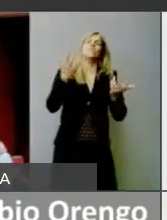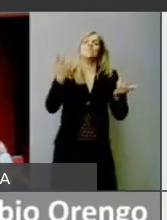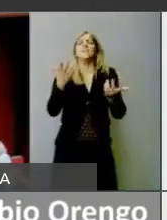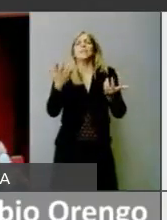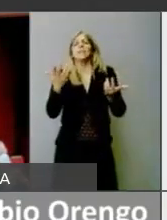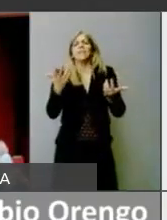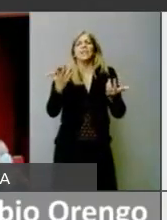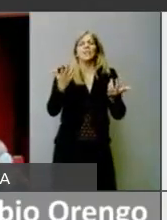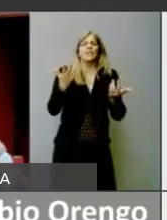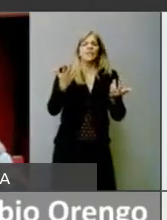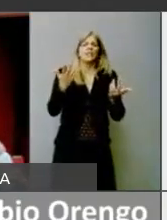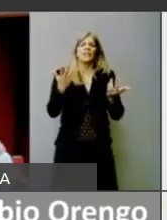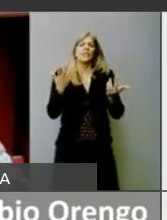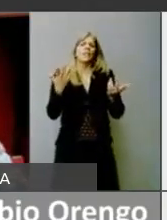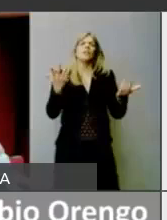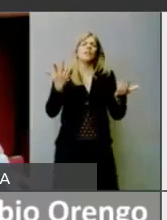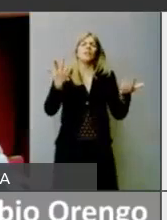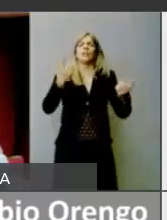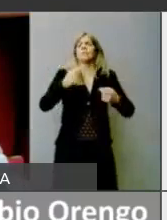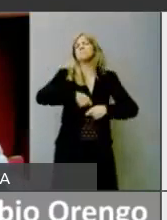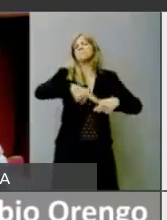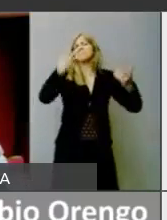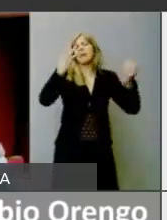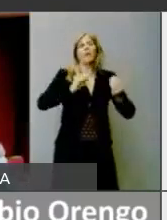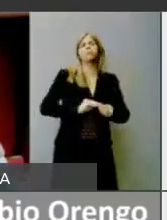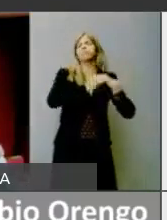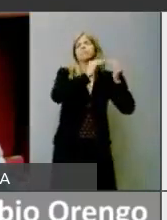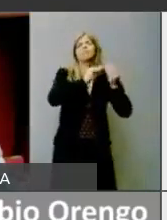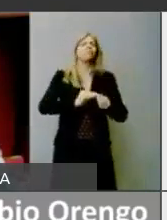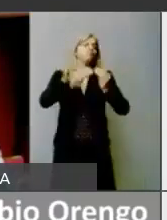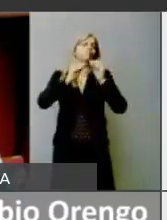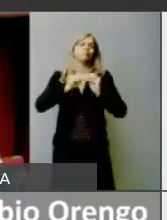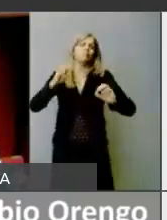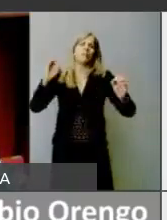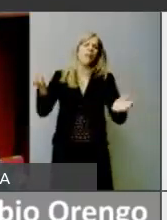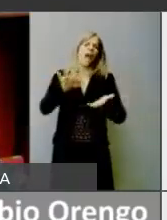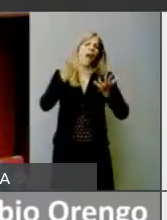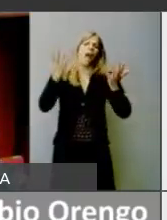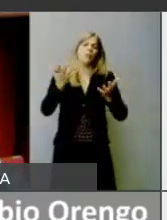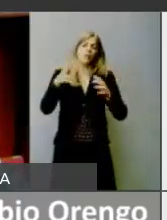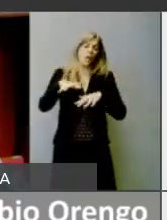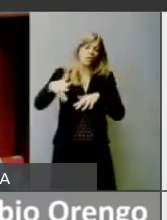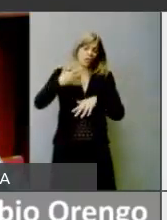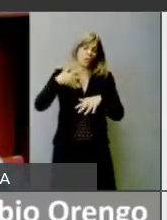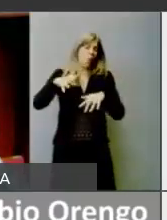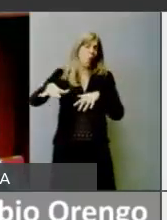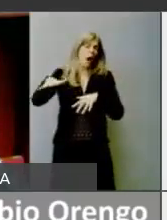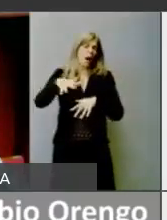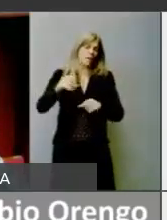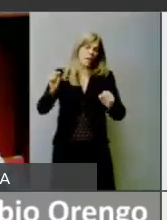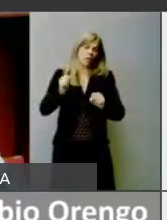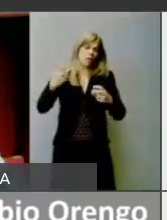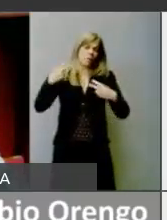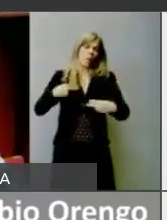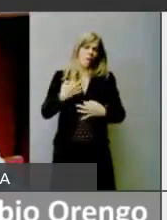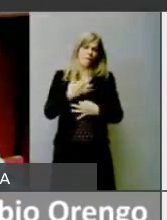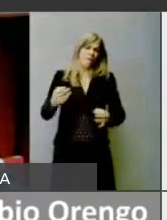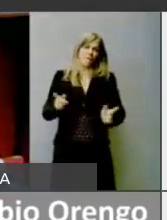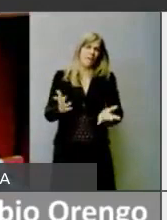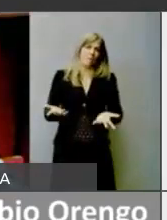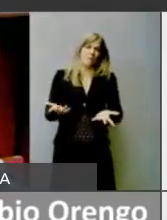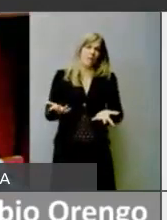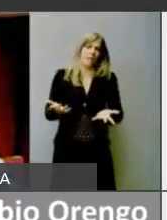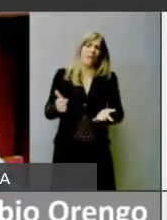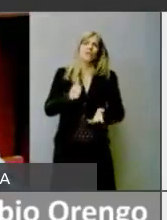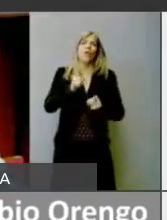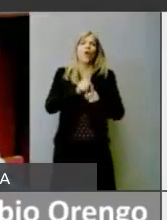in modo con speculazione edilizie quartieri realmente invivibili, che non possono altro che considerarsi